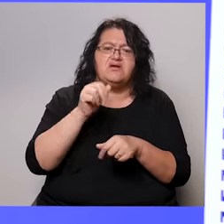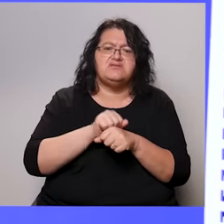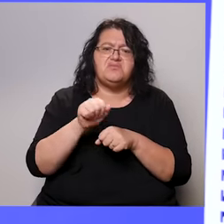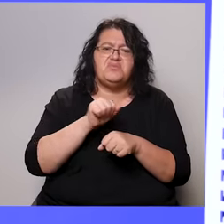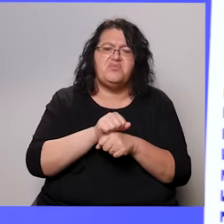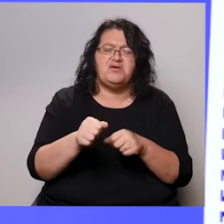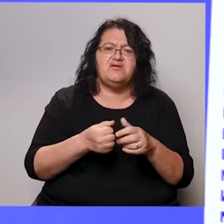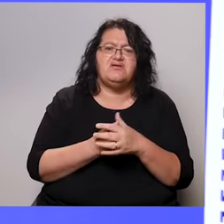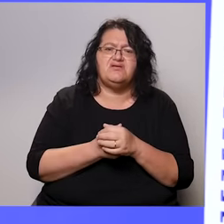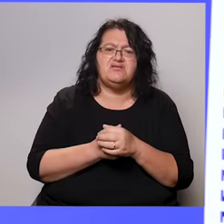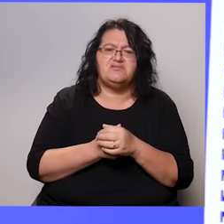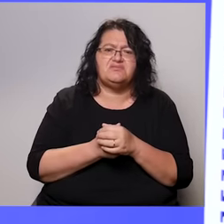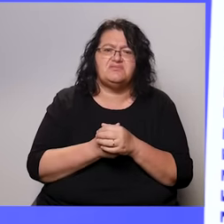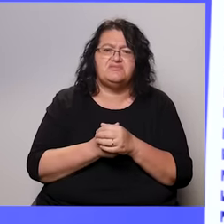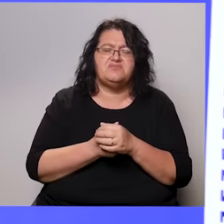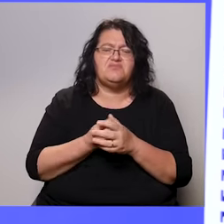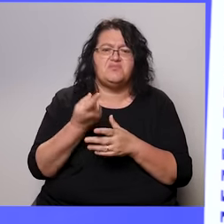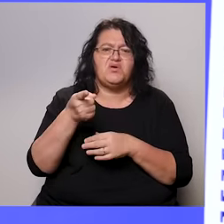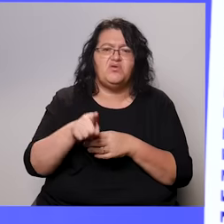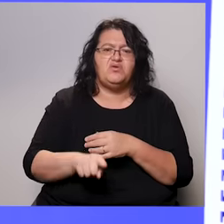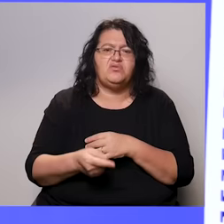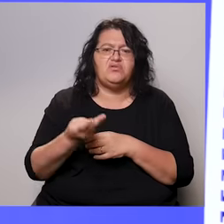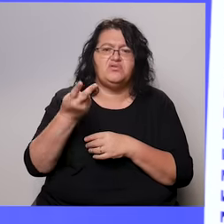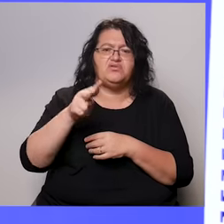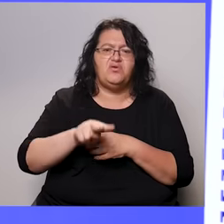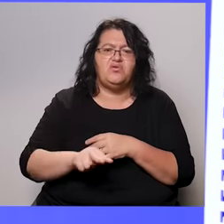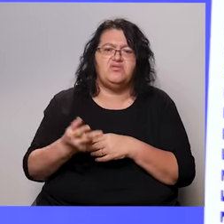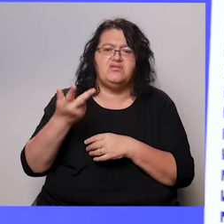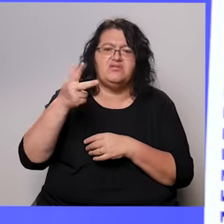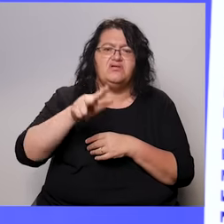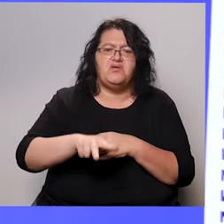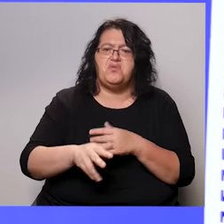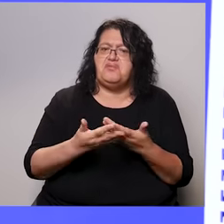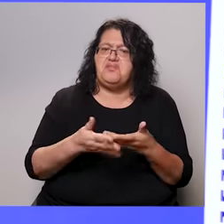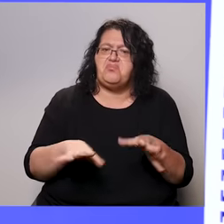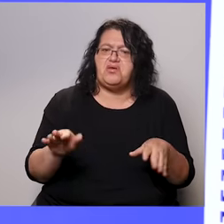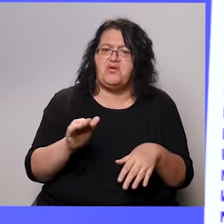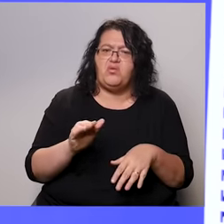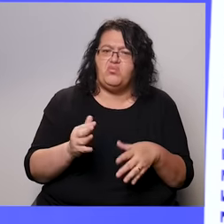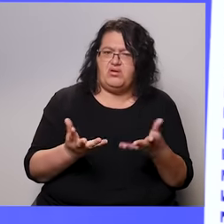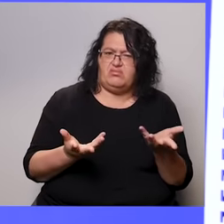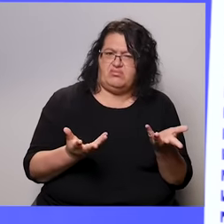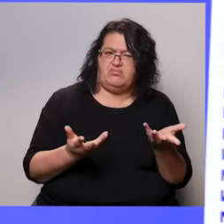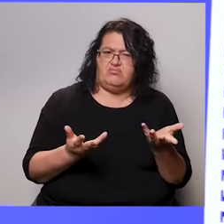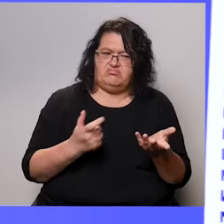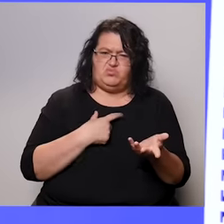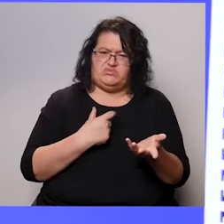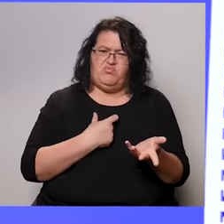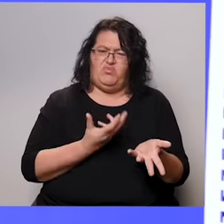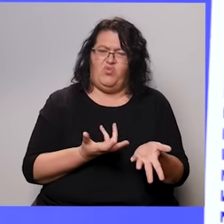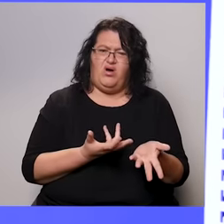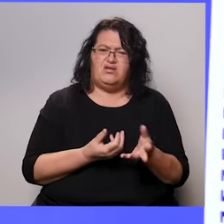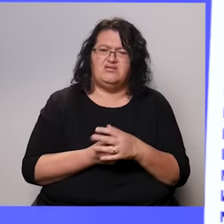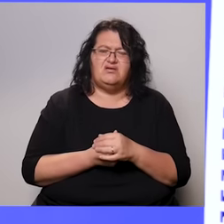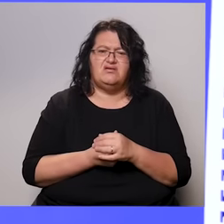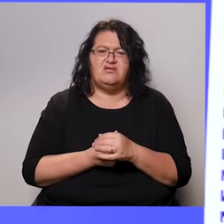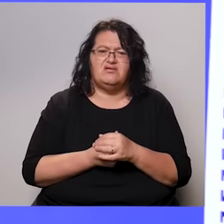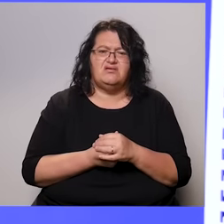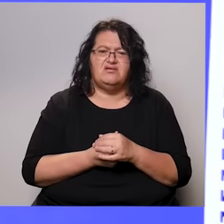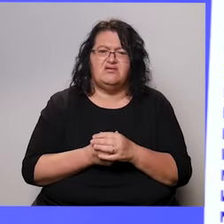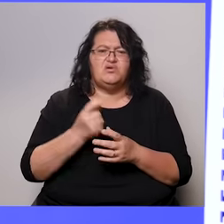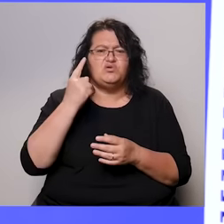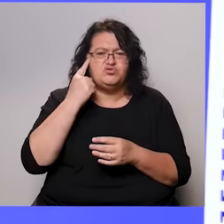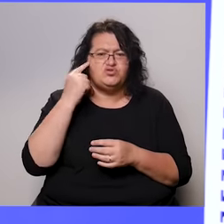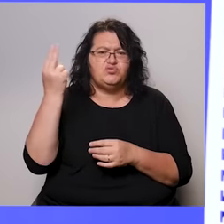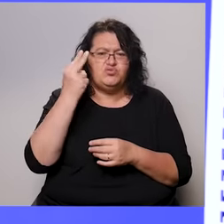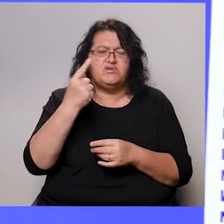săptămâni, o lună, 2 luni, 3 luni, nimic. I-a zis, nu se poate. Zic, eu știu